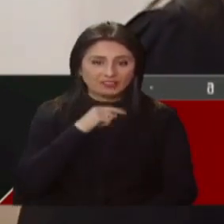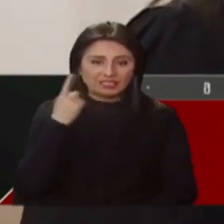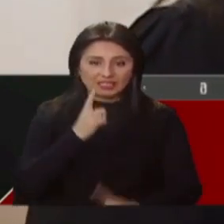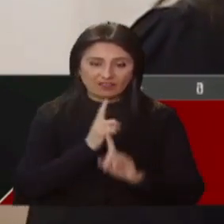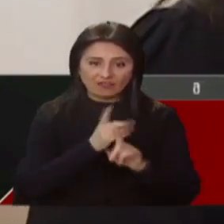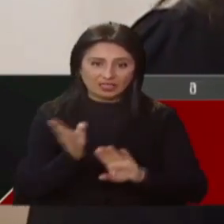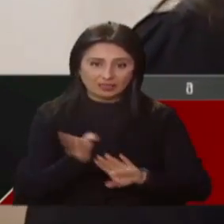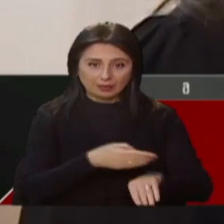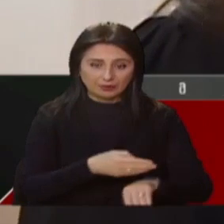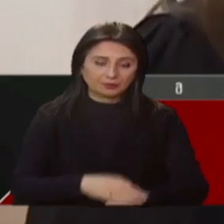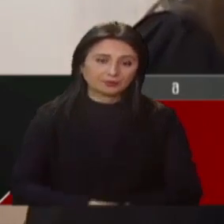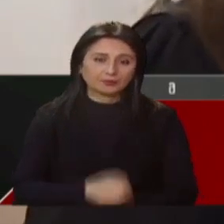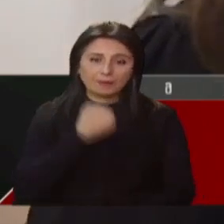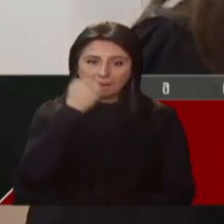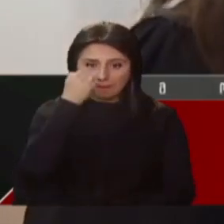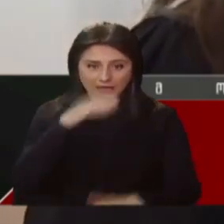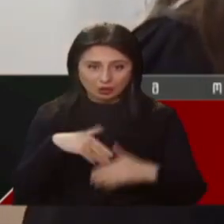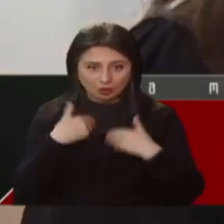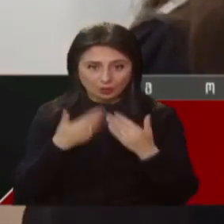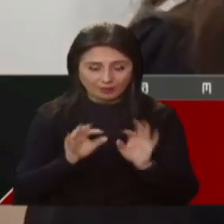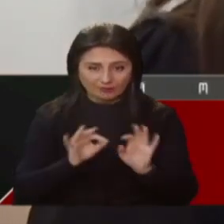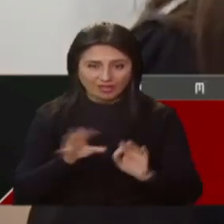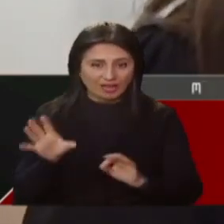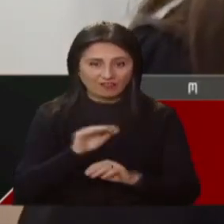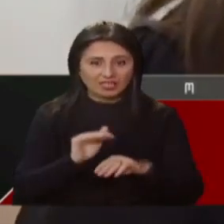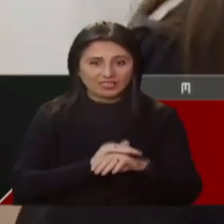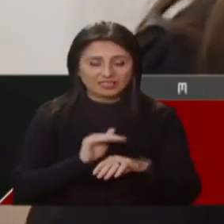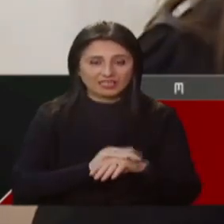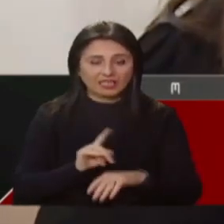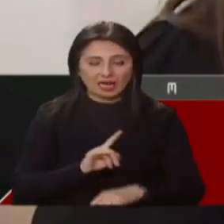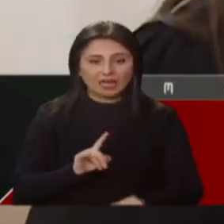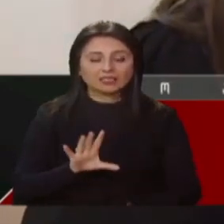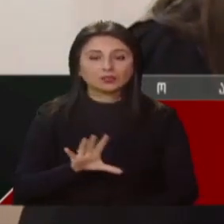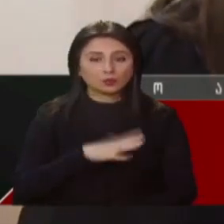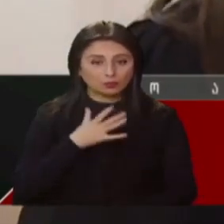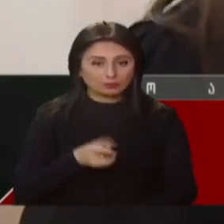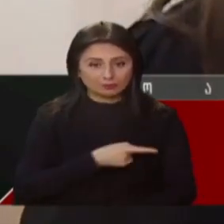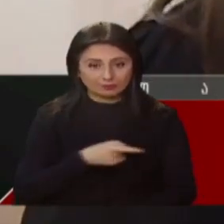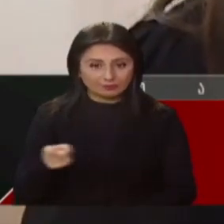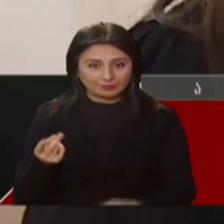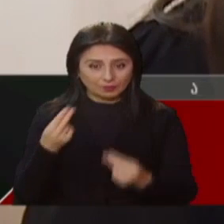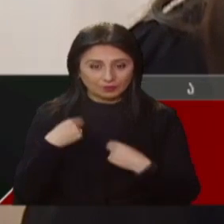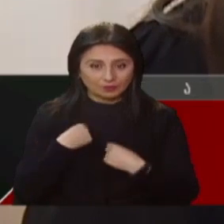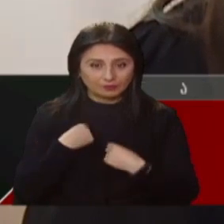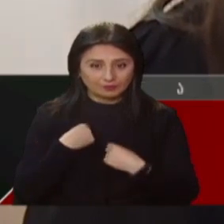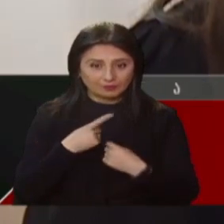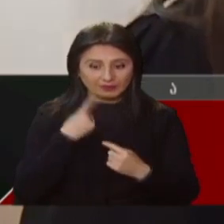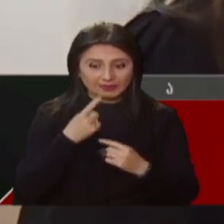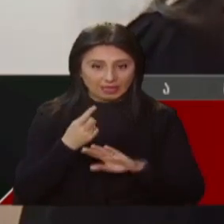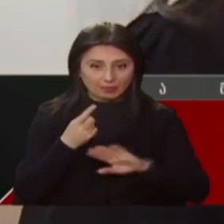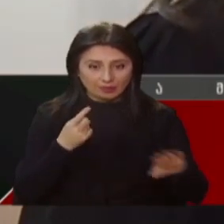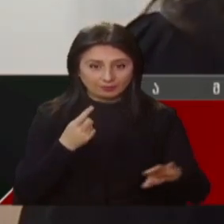ვაცილებთ. მადლობას ვუხდით ყველა იმ სიკეთისთვის, რაც მოგცა იმ